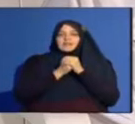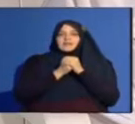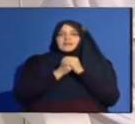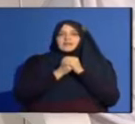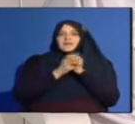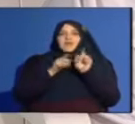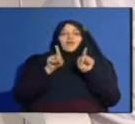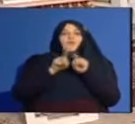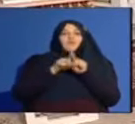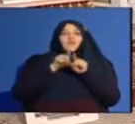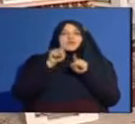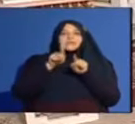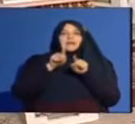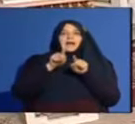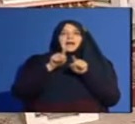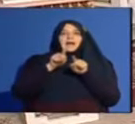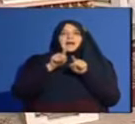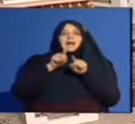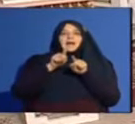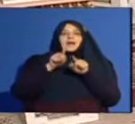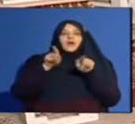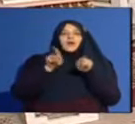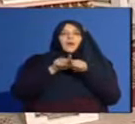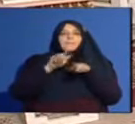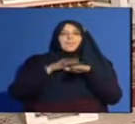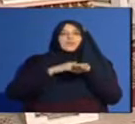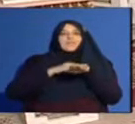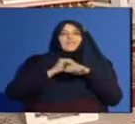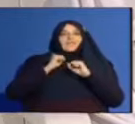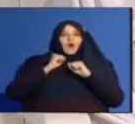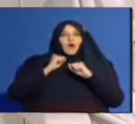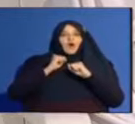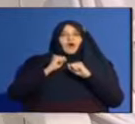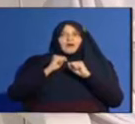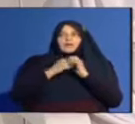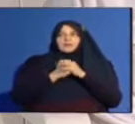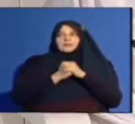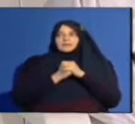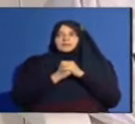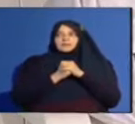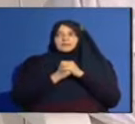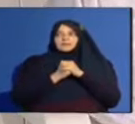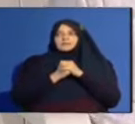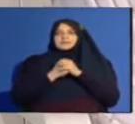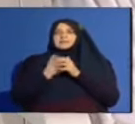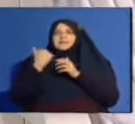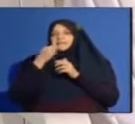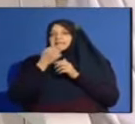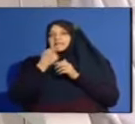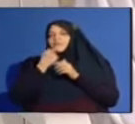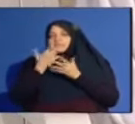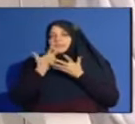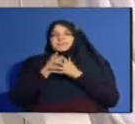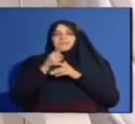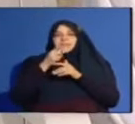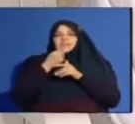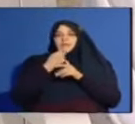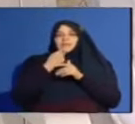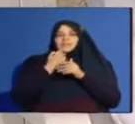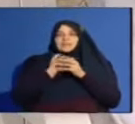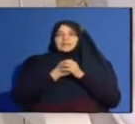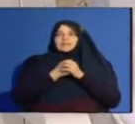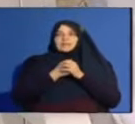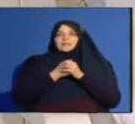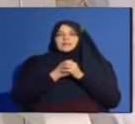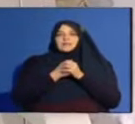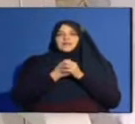المقضي به داخل المحكمة الأجنبية. بمعنى دكتور؟ بمعنى الحكم